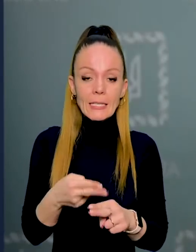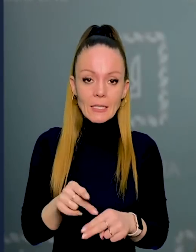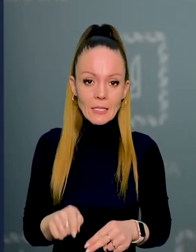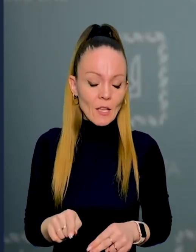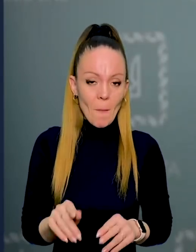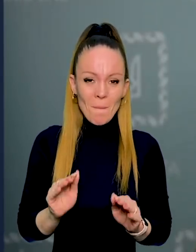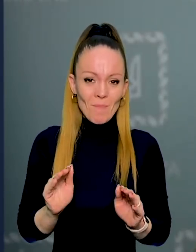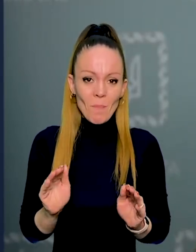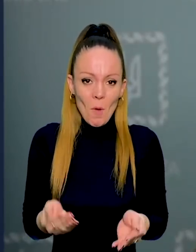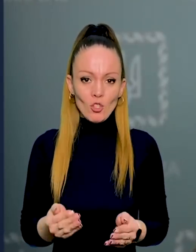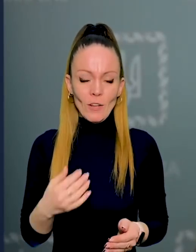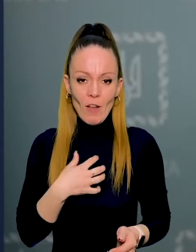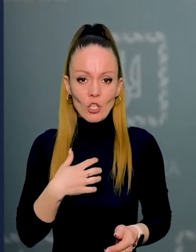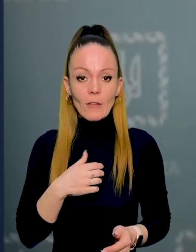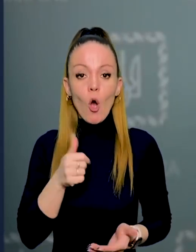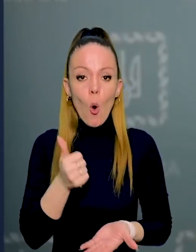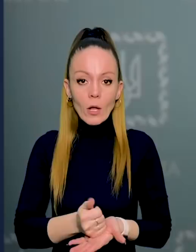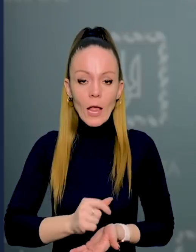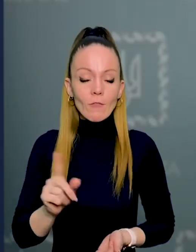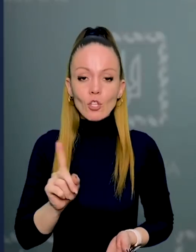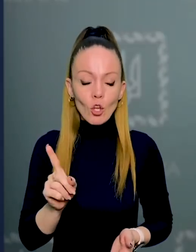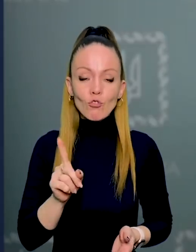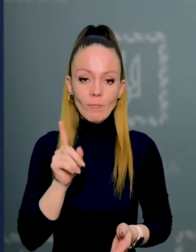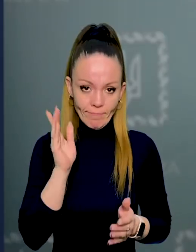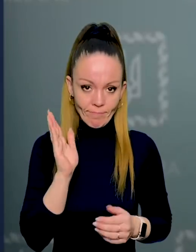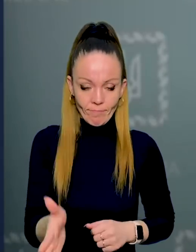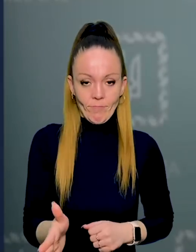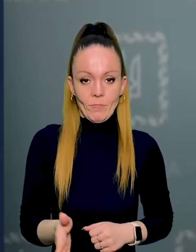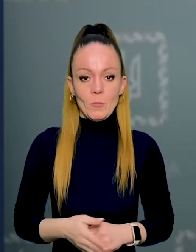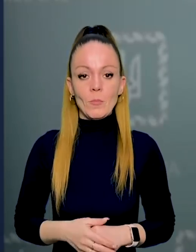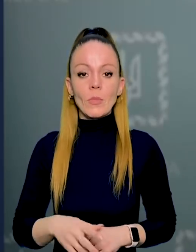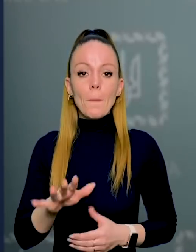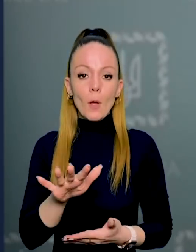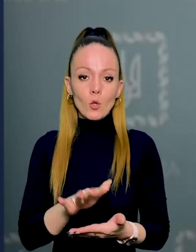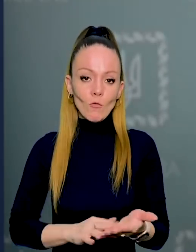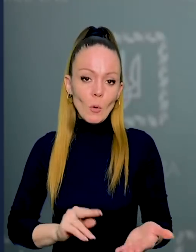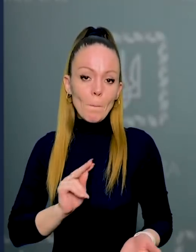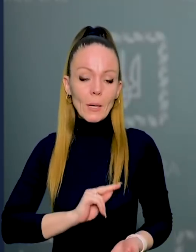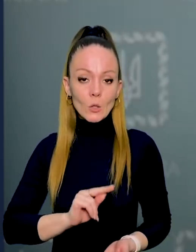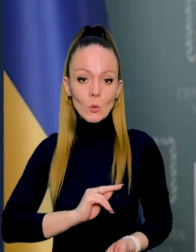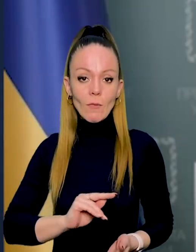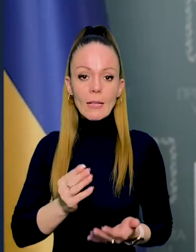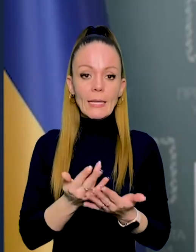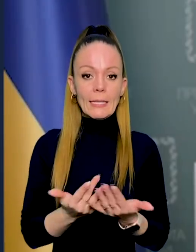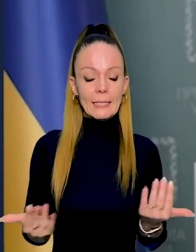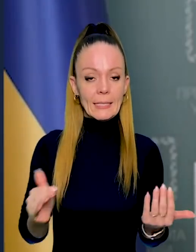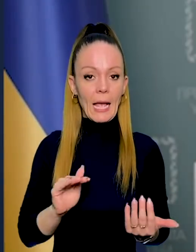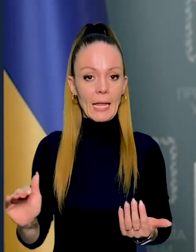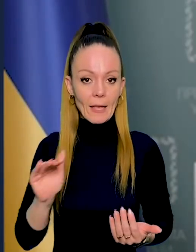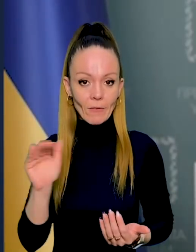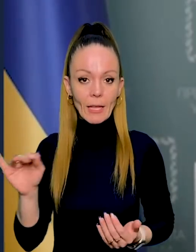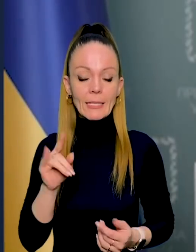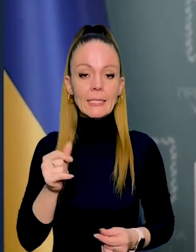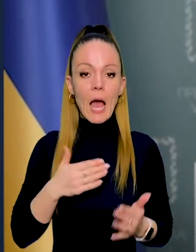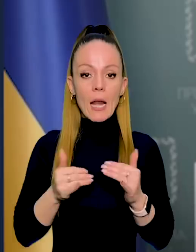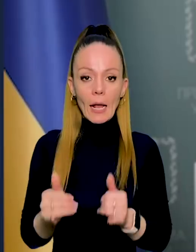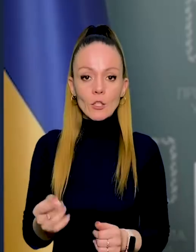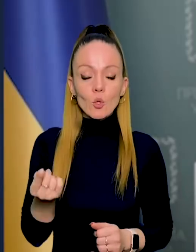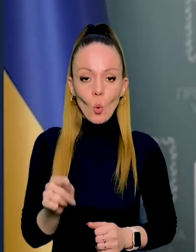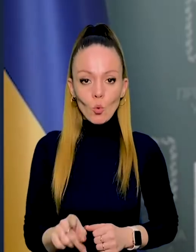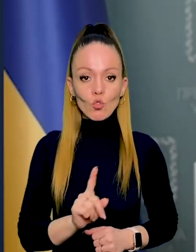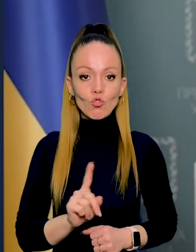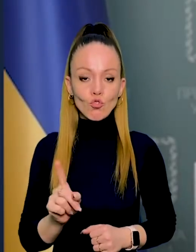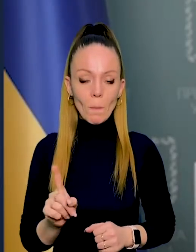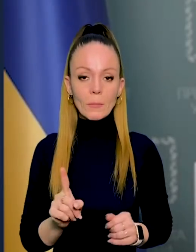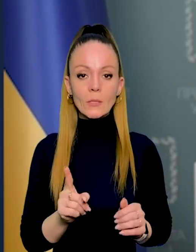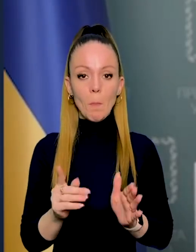Сьогодні чи завтра – це менш важливо. Головне, що неминуче. Продовжуємо працювати на різних